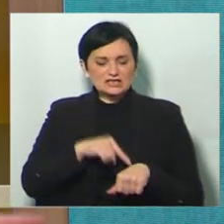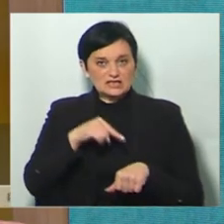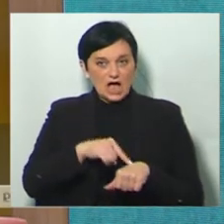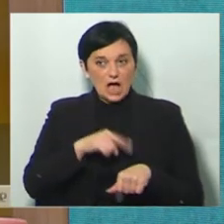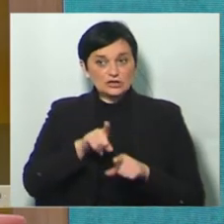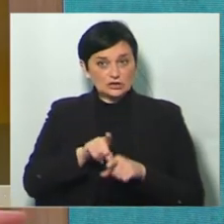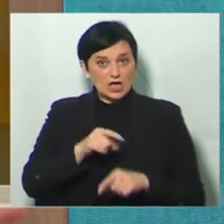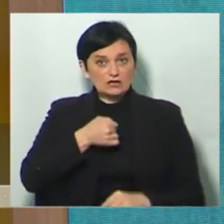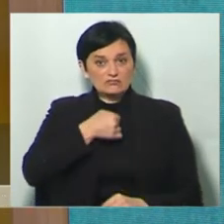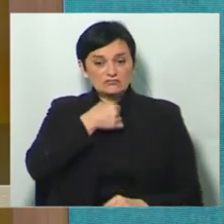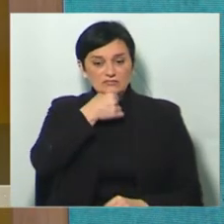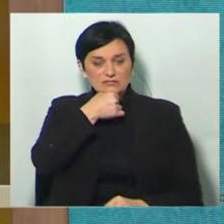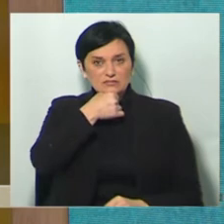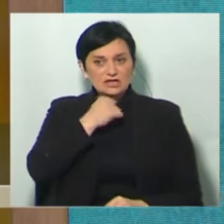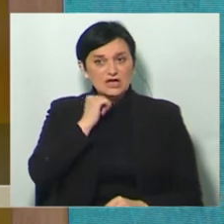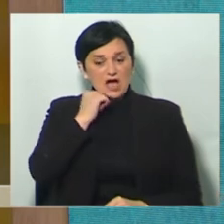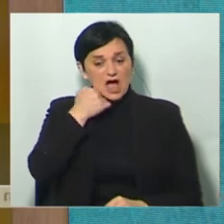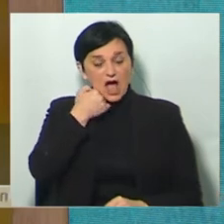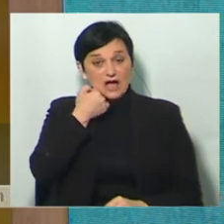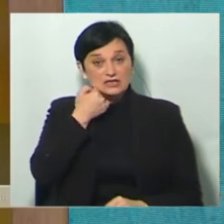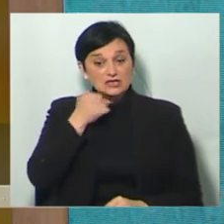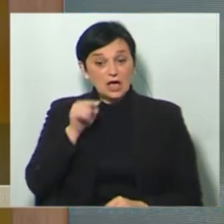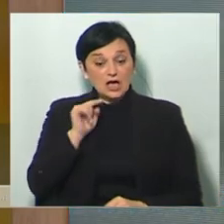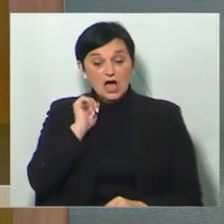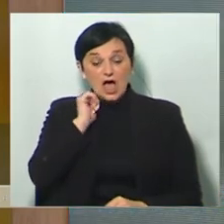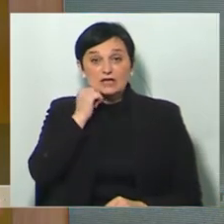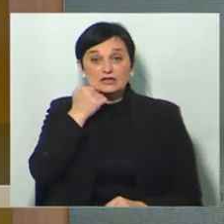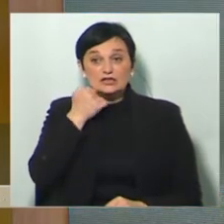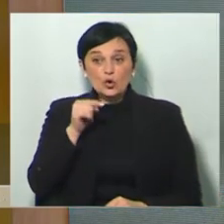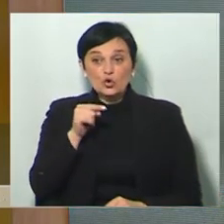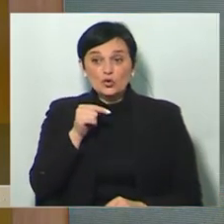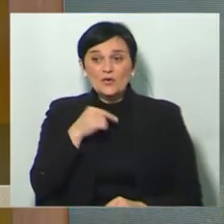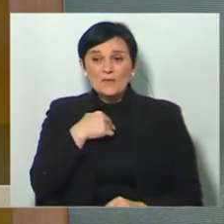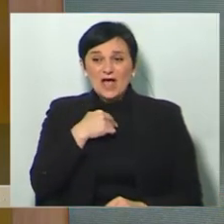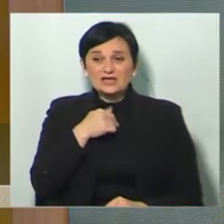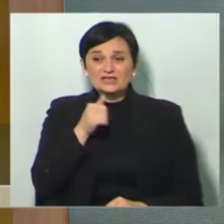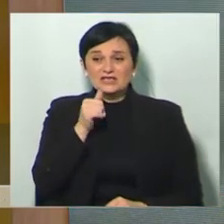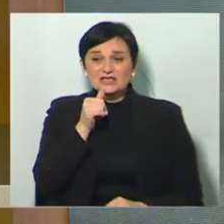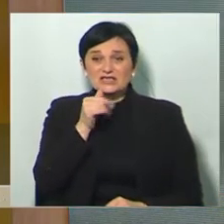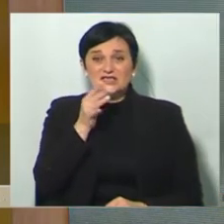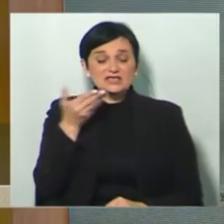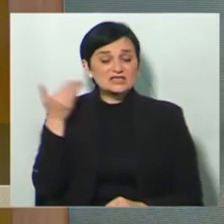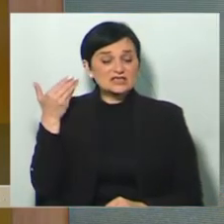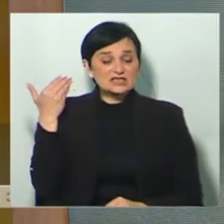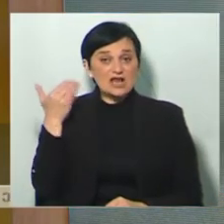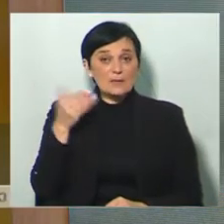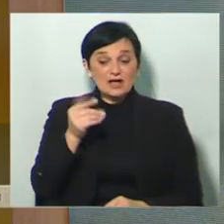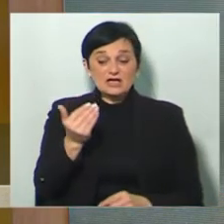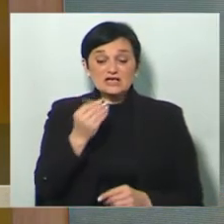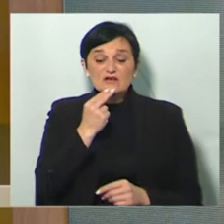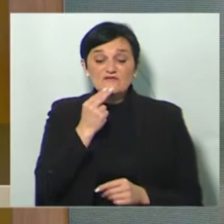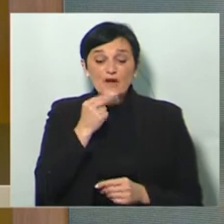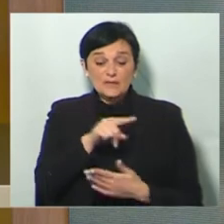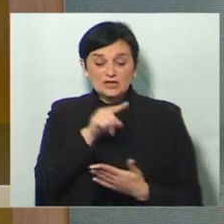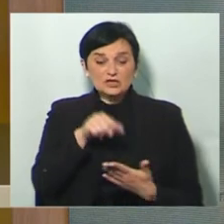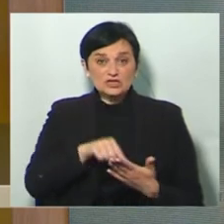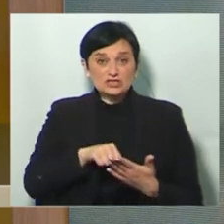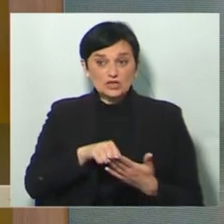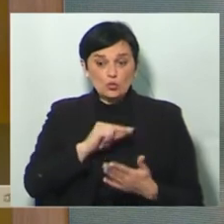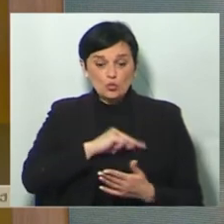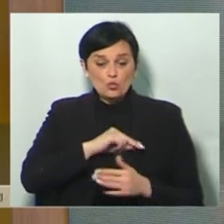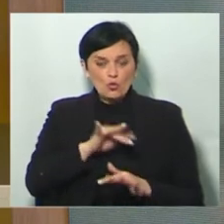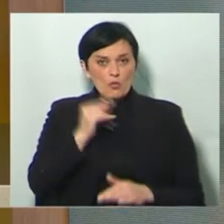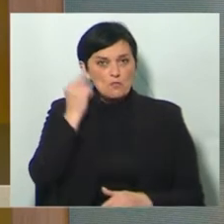euplebat khandazmulebs da khandazmulebis shemtkhovashi tsai rodosats metslebis manzle matkvebis sakitkhebze mushaobdi ai ik